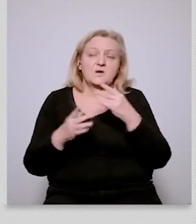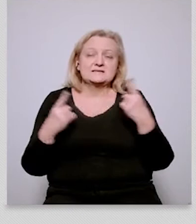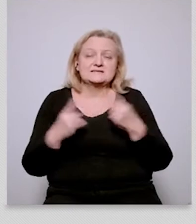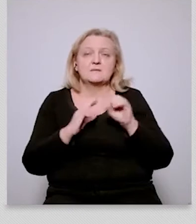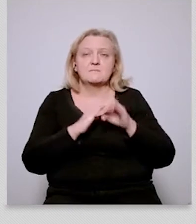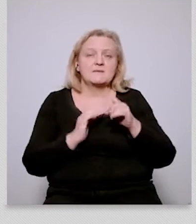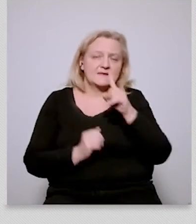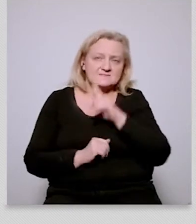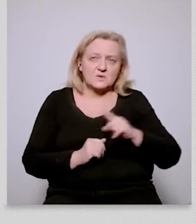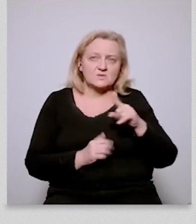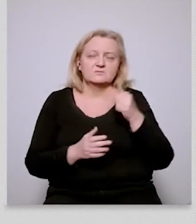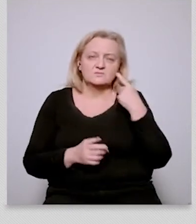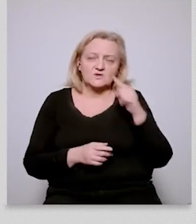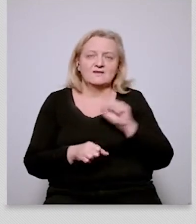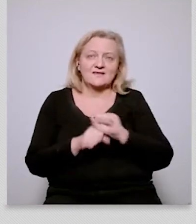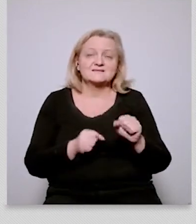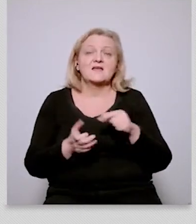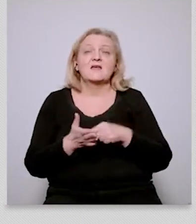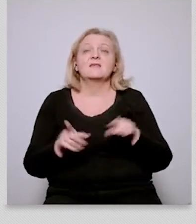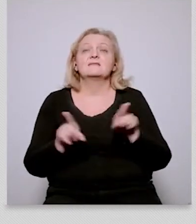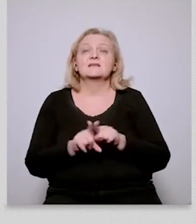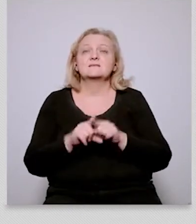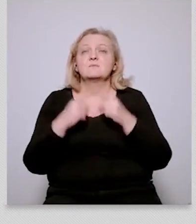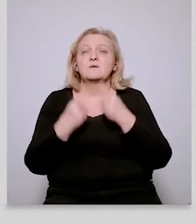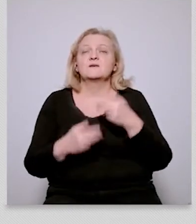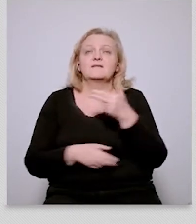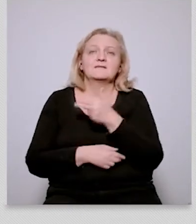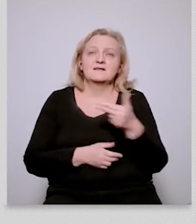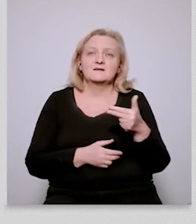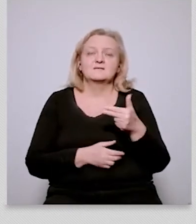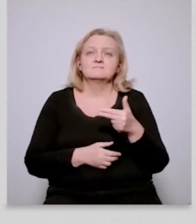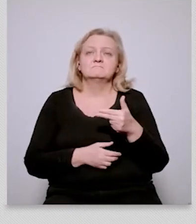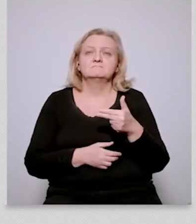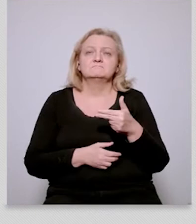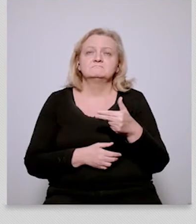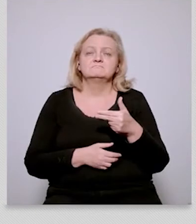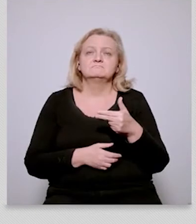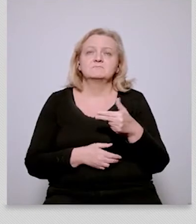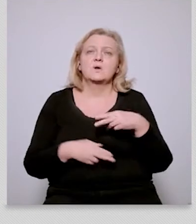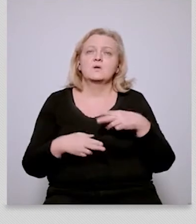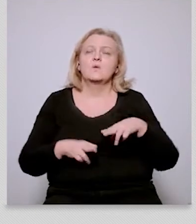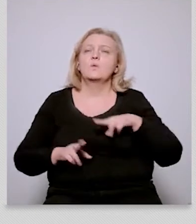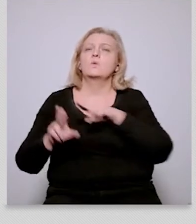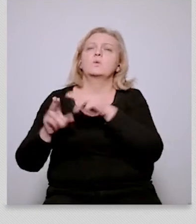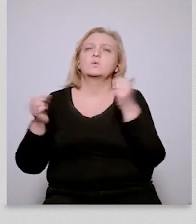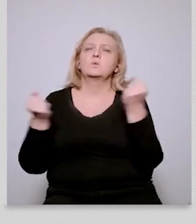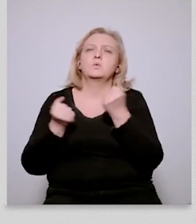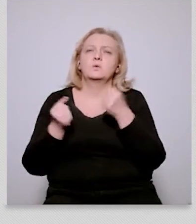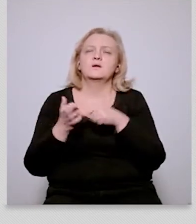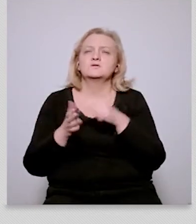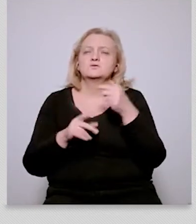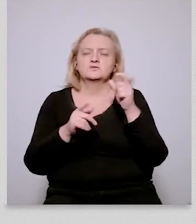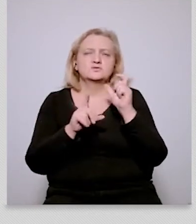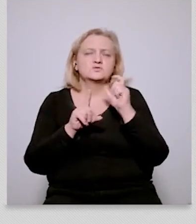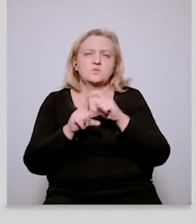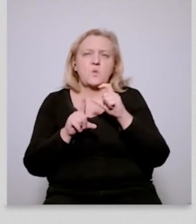mediach w mediach społecznościowych podkreślana jest też kwestia suwerenności to słowo pada w wielu kontekstach w